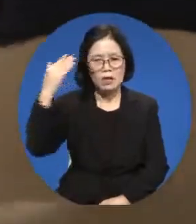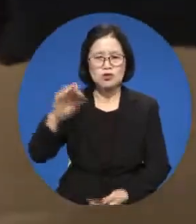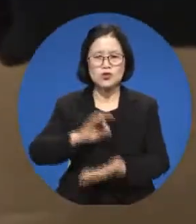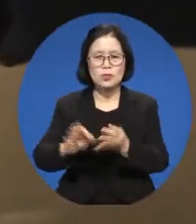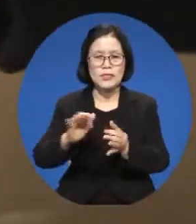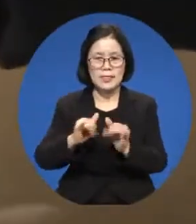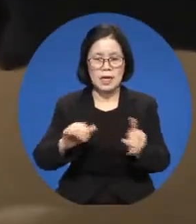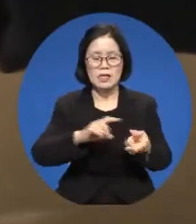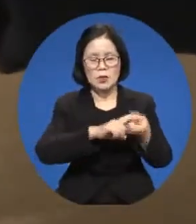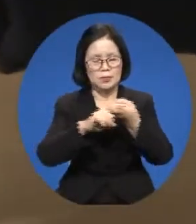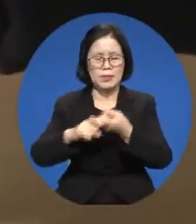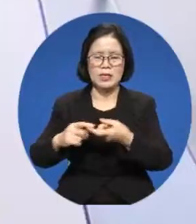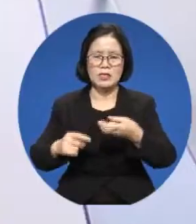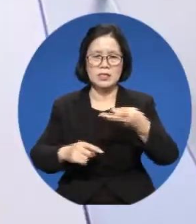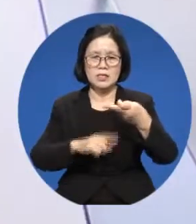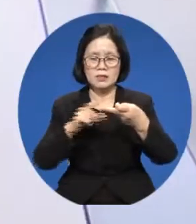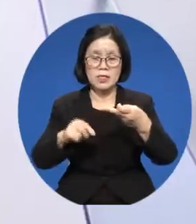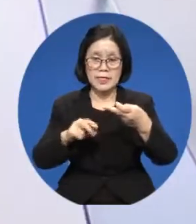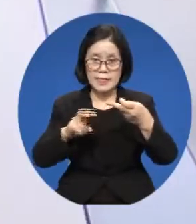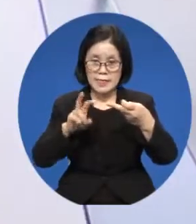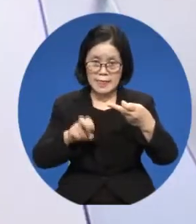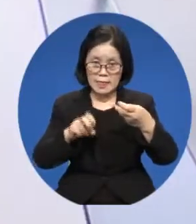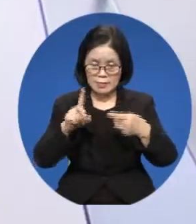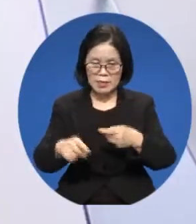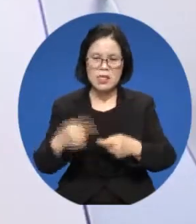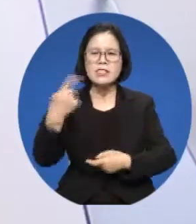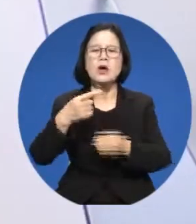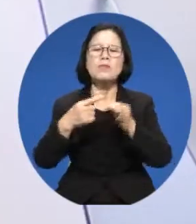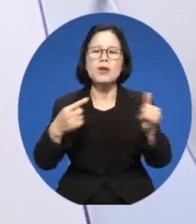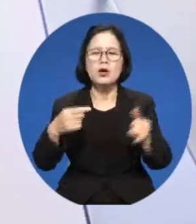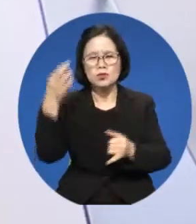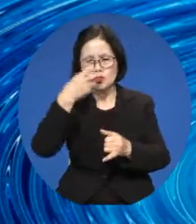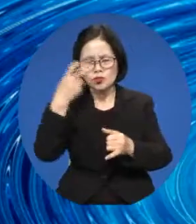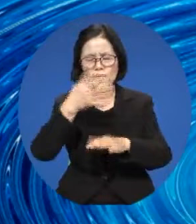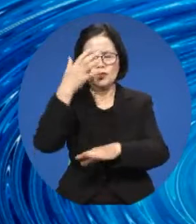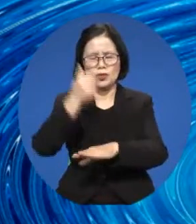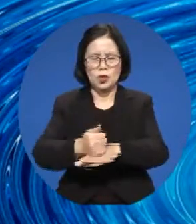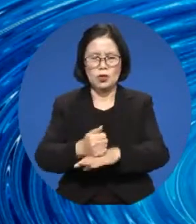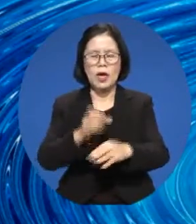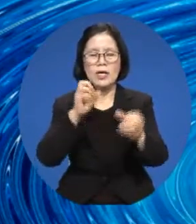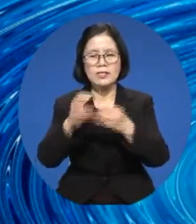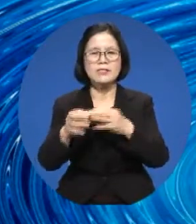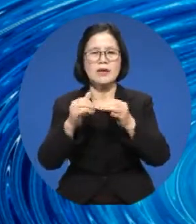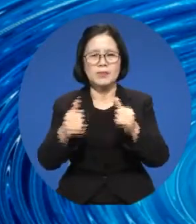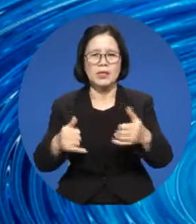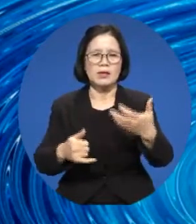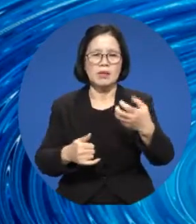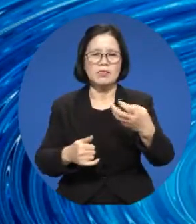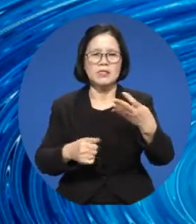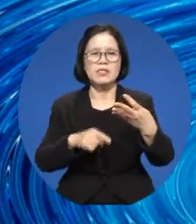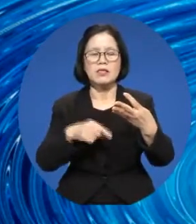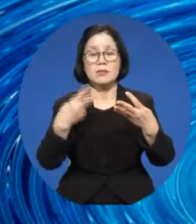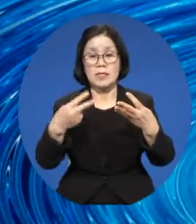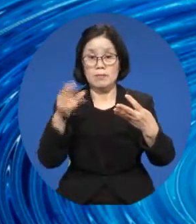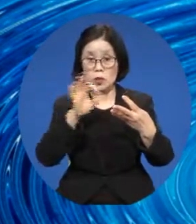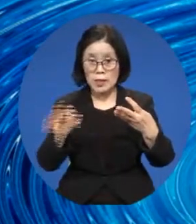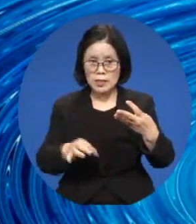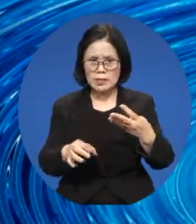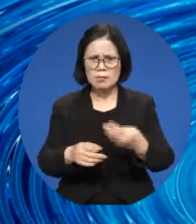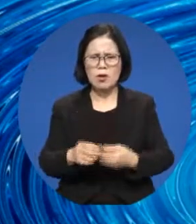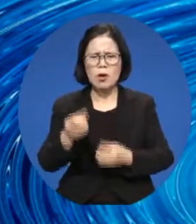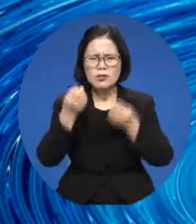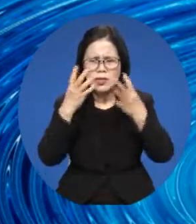한국소비자연맹이 지난달 21일 5G 사용자 1,000명을 대상으로 조사한 결과 응답자의 84.2%는